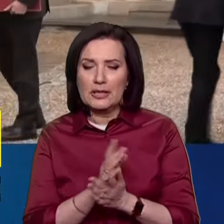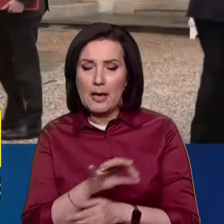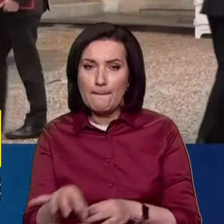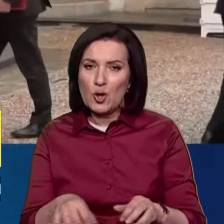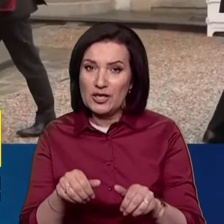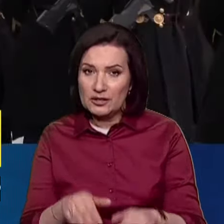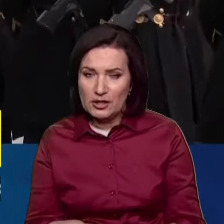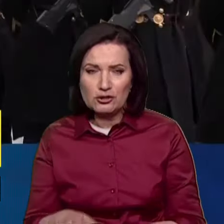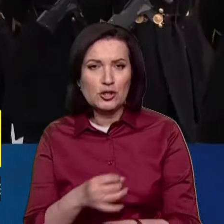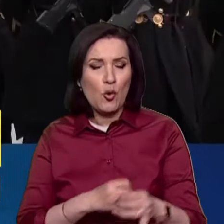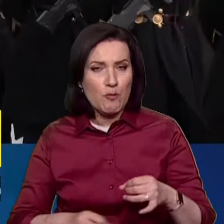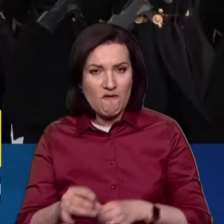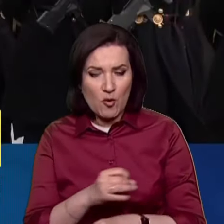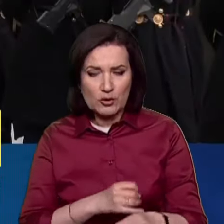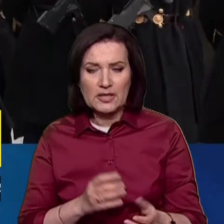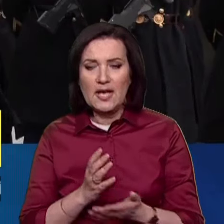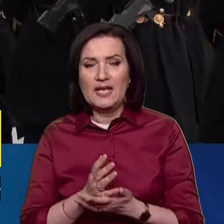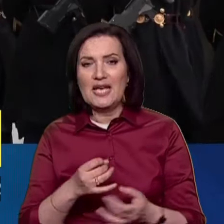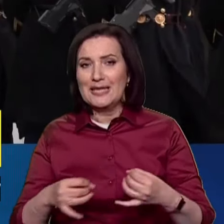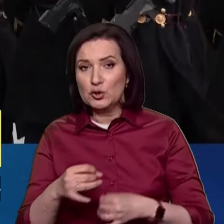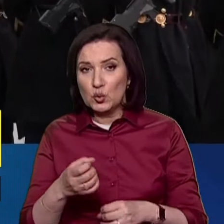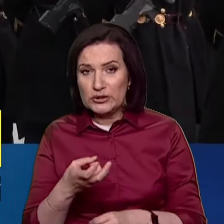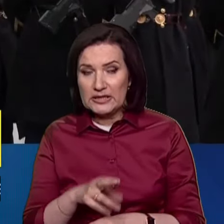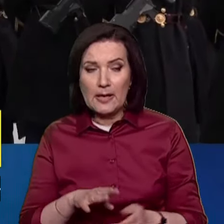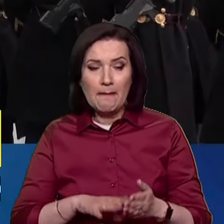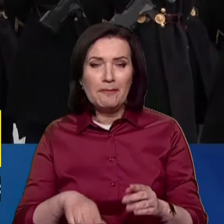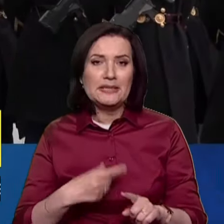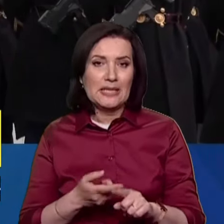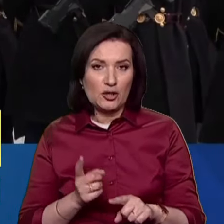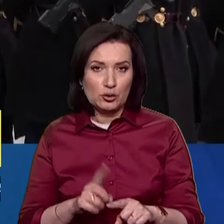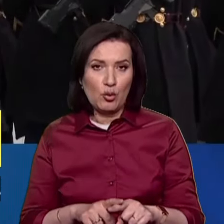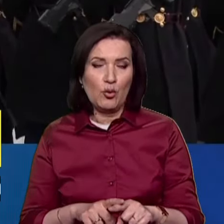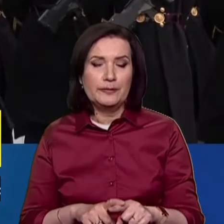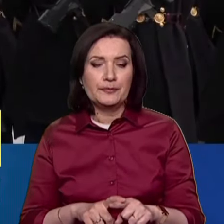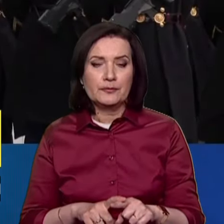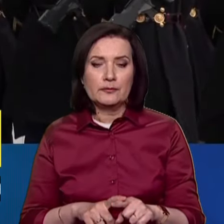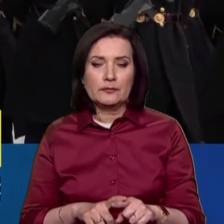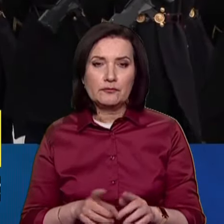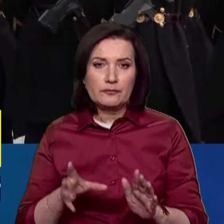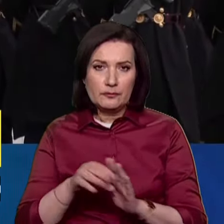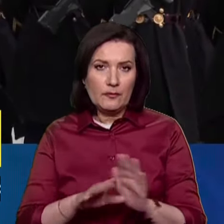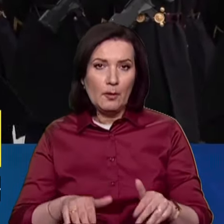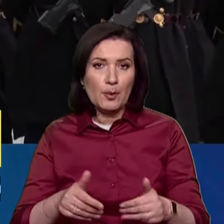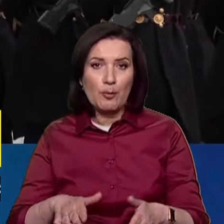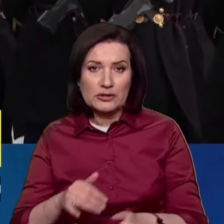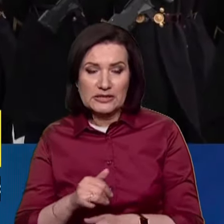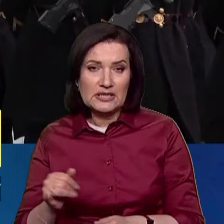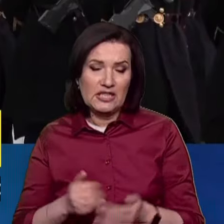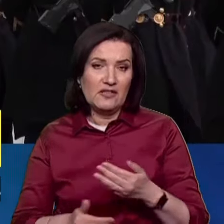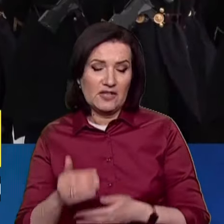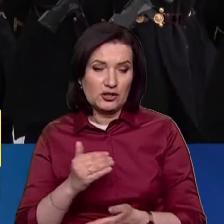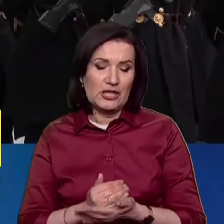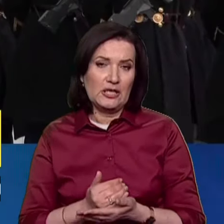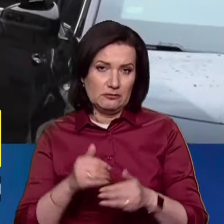проєкт рішення, він обговорюється, є дискусія. Після цього вносяться пропозиції і